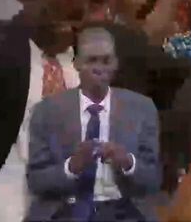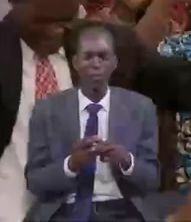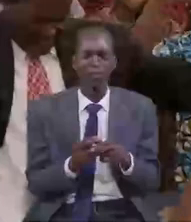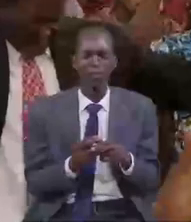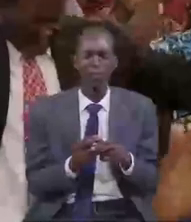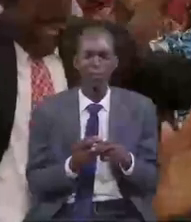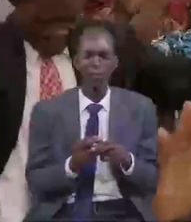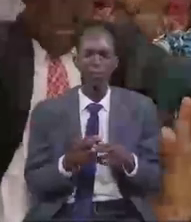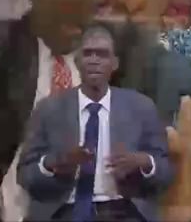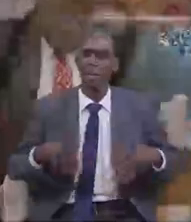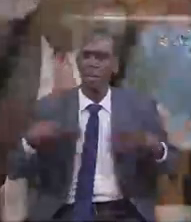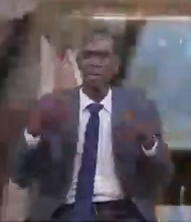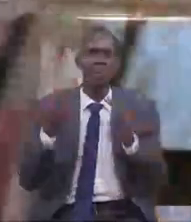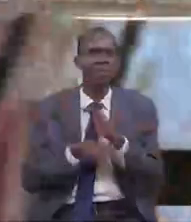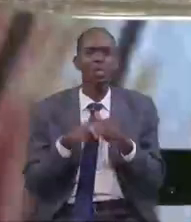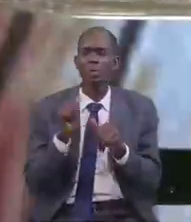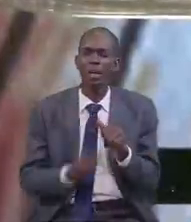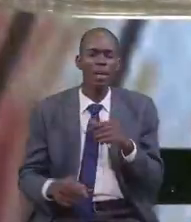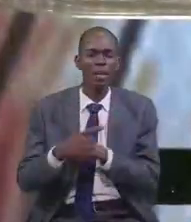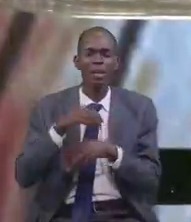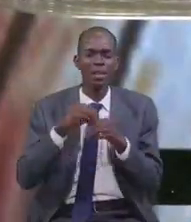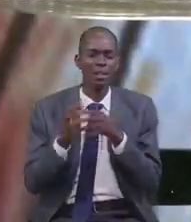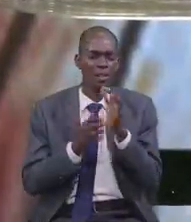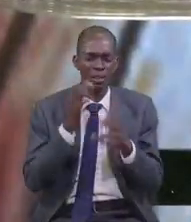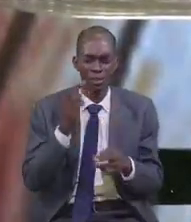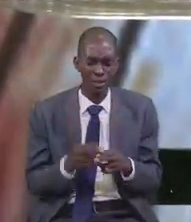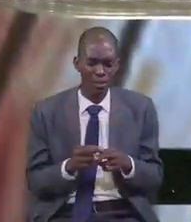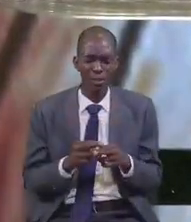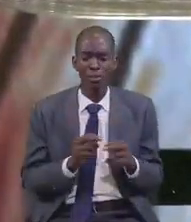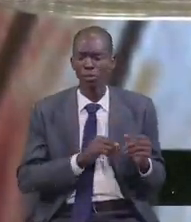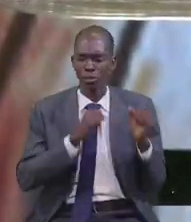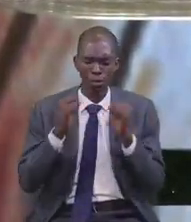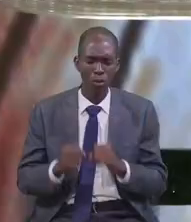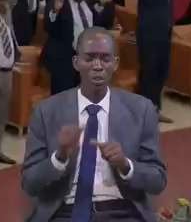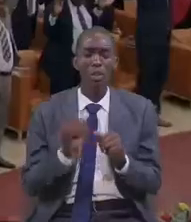le bonheur chaque jour, la force chaque jour,